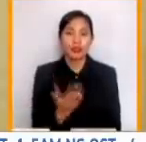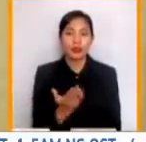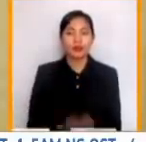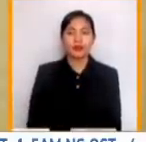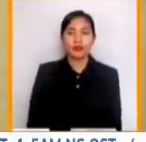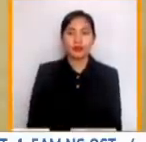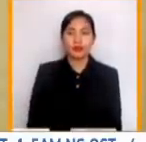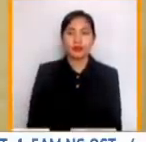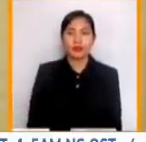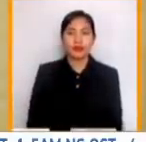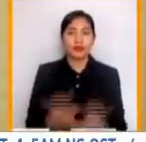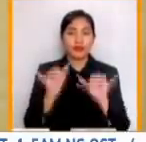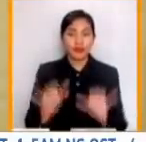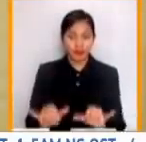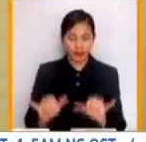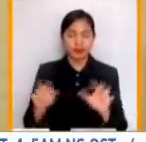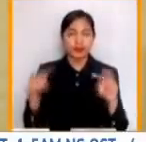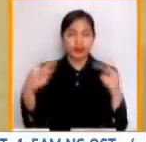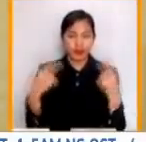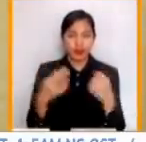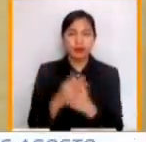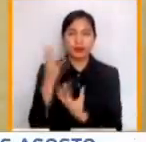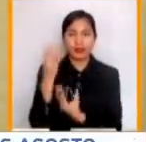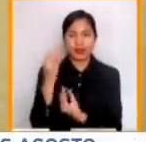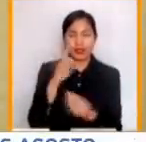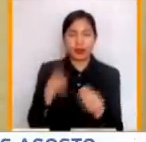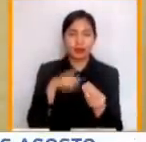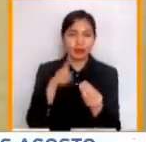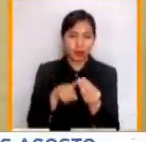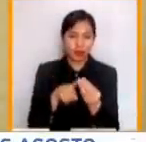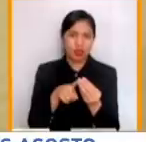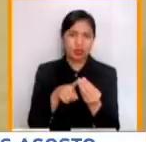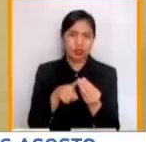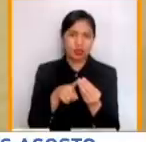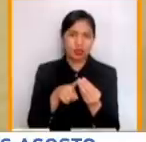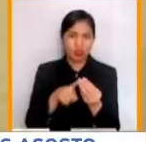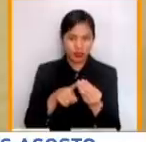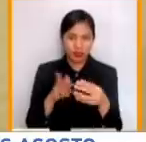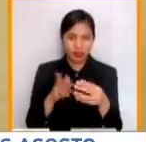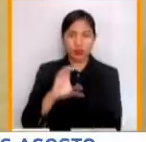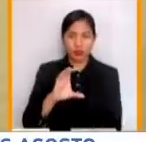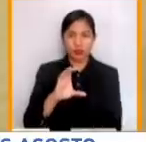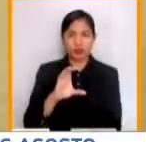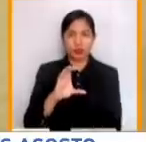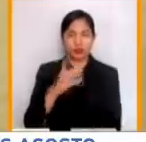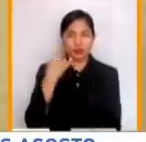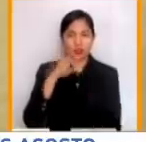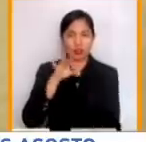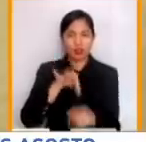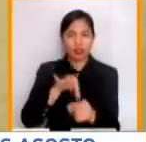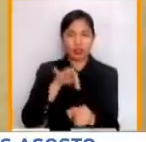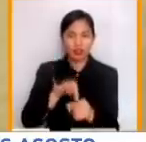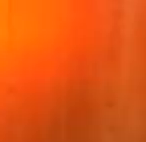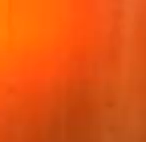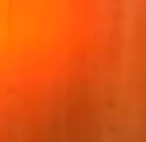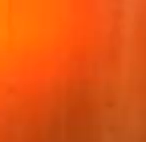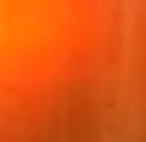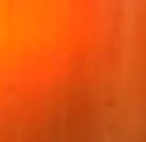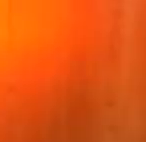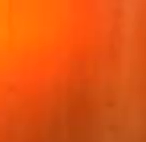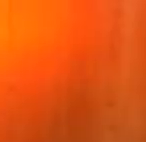po ang mga karagdagang detalye ukol pa rin sa filing ng ating mga naisa kakandidato para sa eleksyon